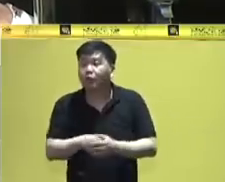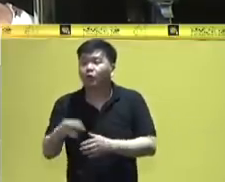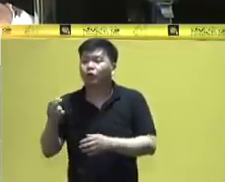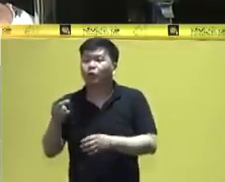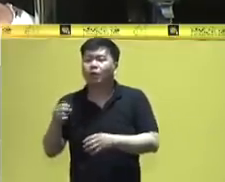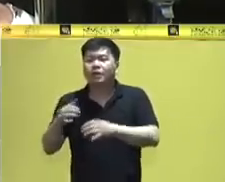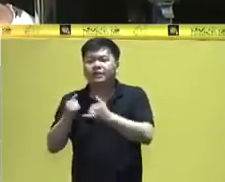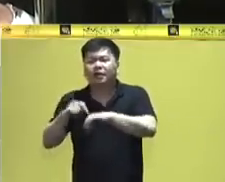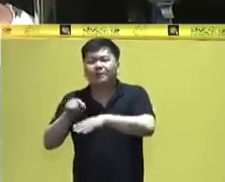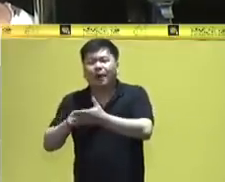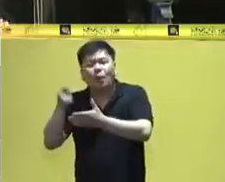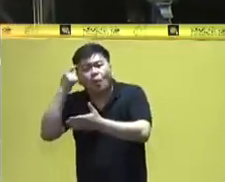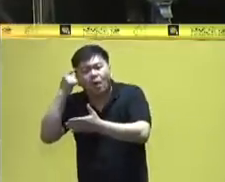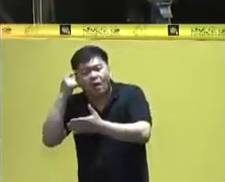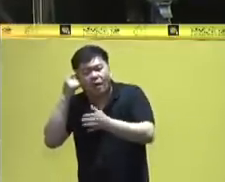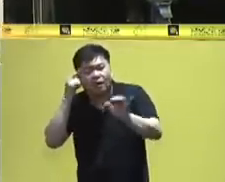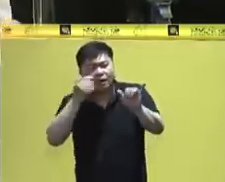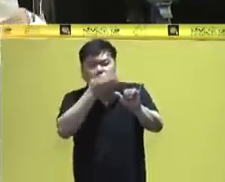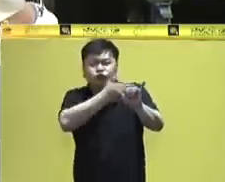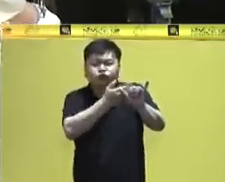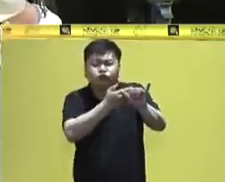민심에서 그렇게 몰려가는 분들이 또 계실까요?